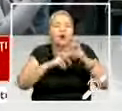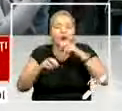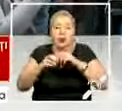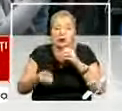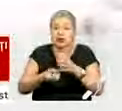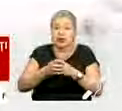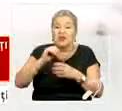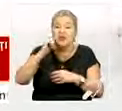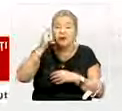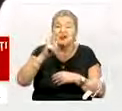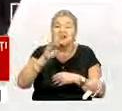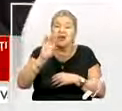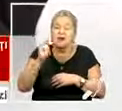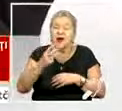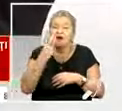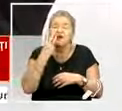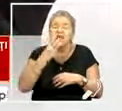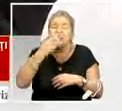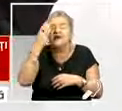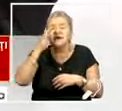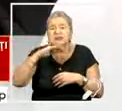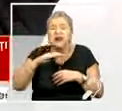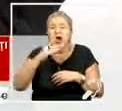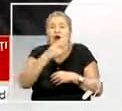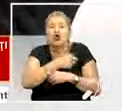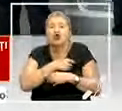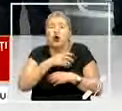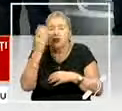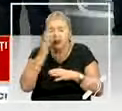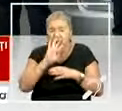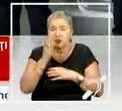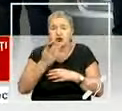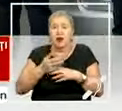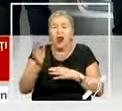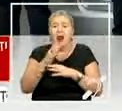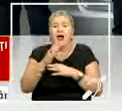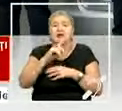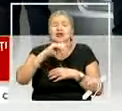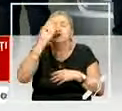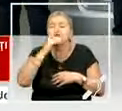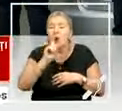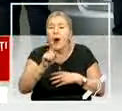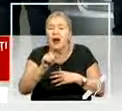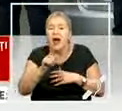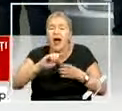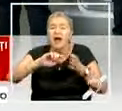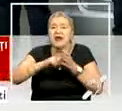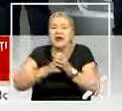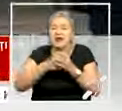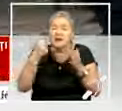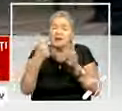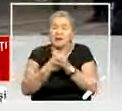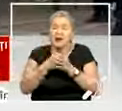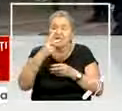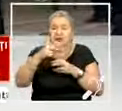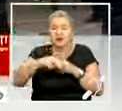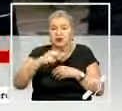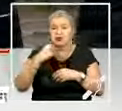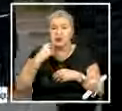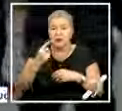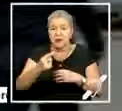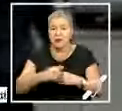Serbia se va afla în 3 zile de doliu național, iar școala unde s-a petrecut tragedia va fi închisă până la sfârșitul săptămânii.